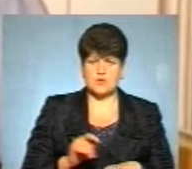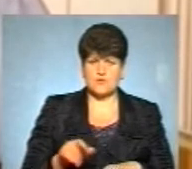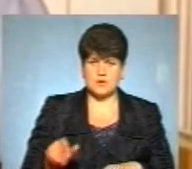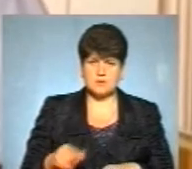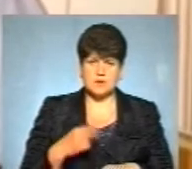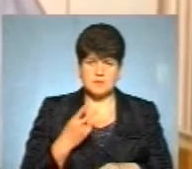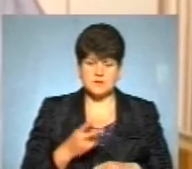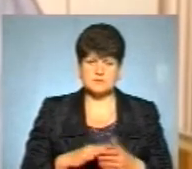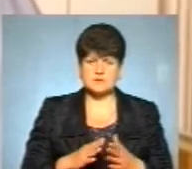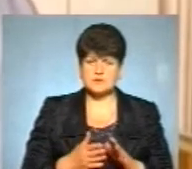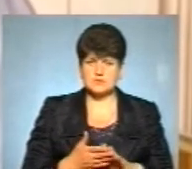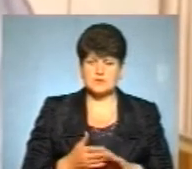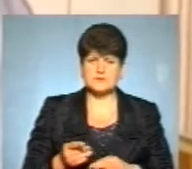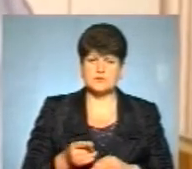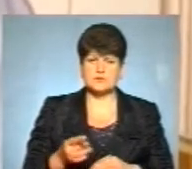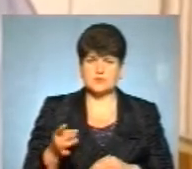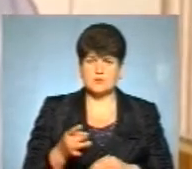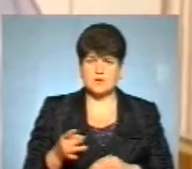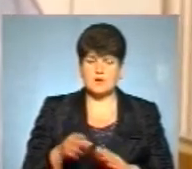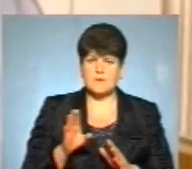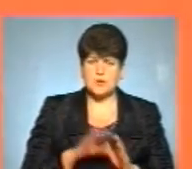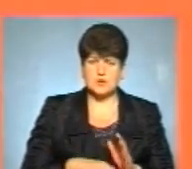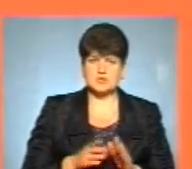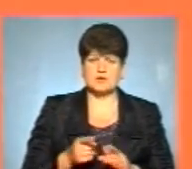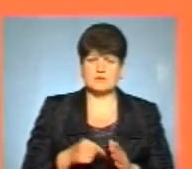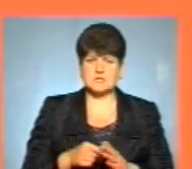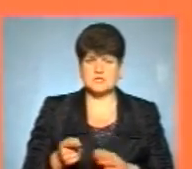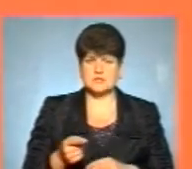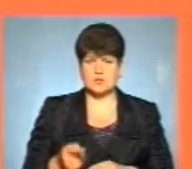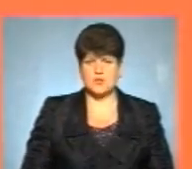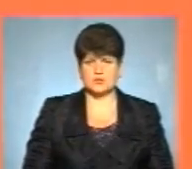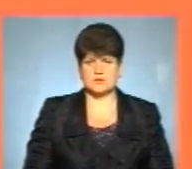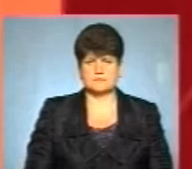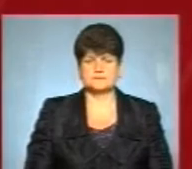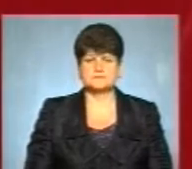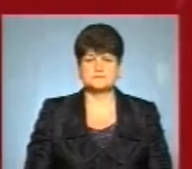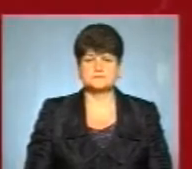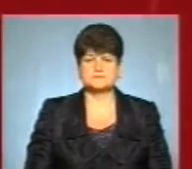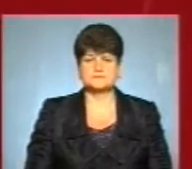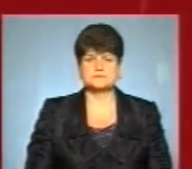бачимо також ситуацію, яка в Тернопільському районі, яка погіршилася в місті Тернополі.